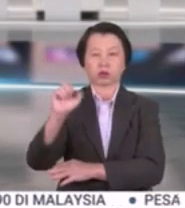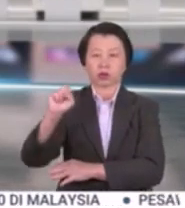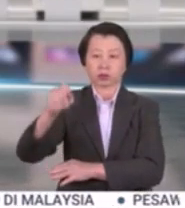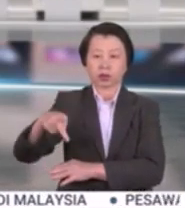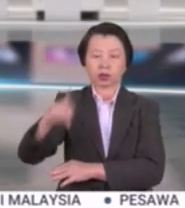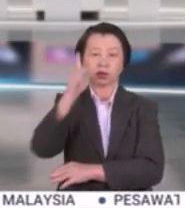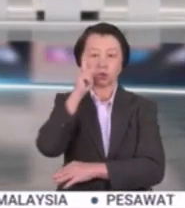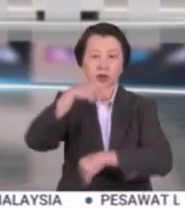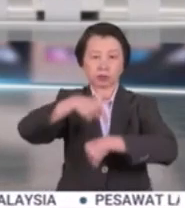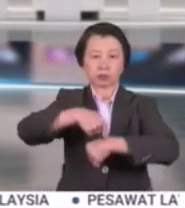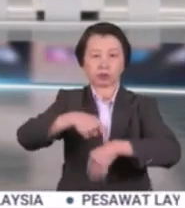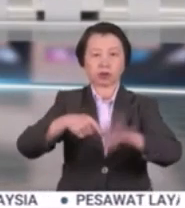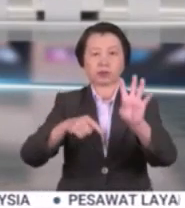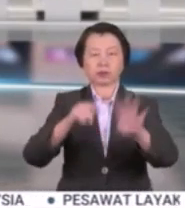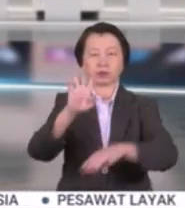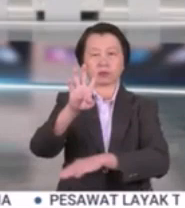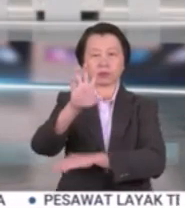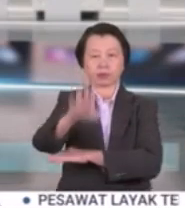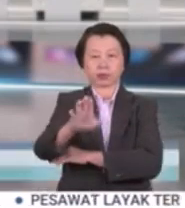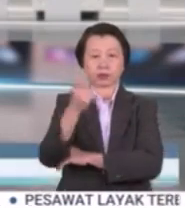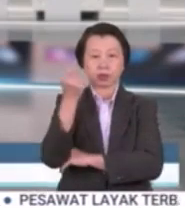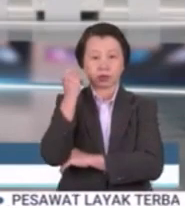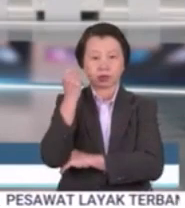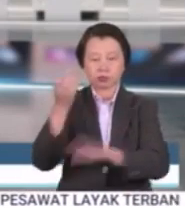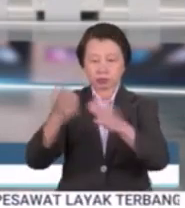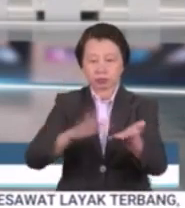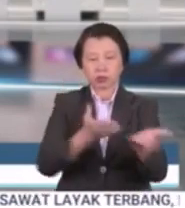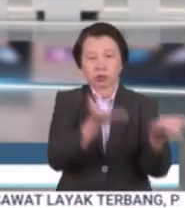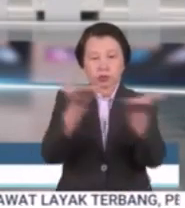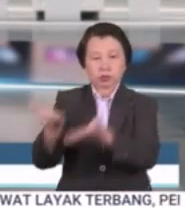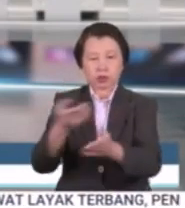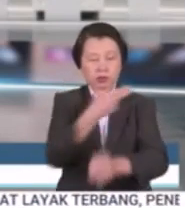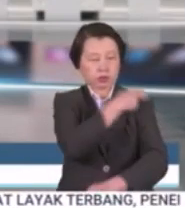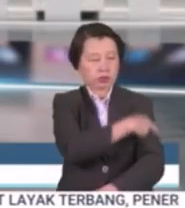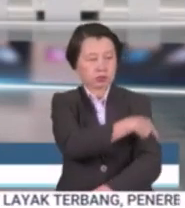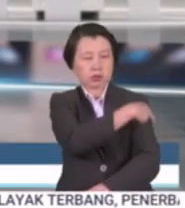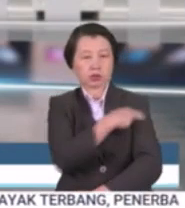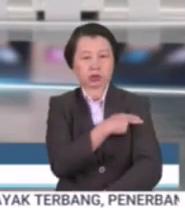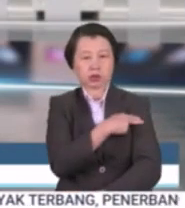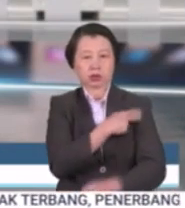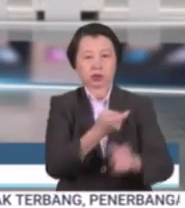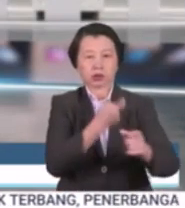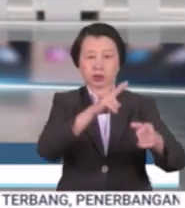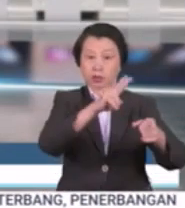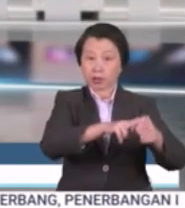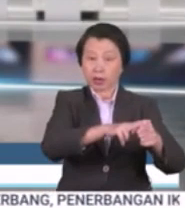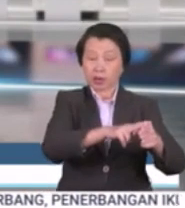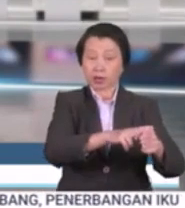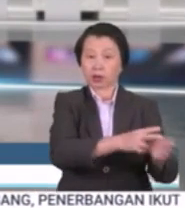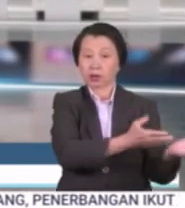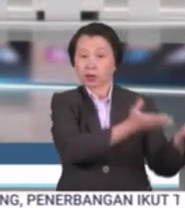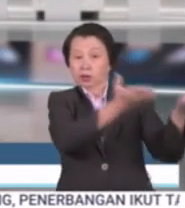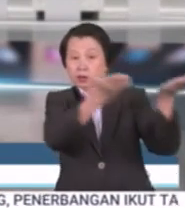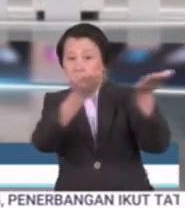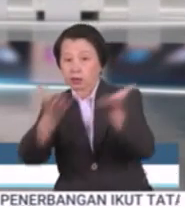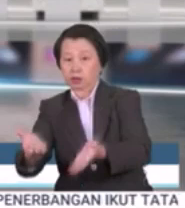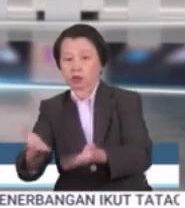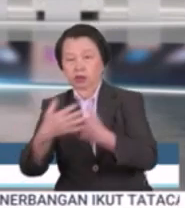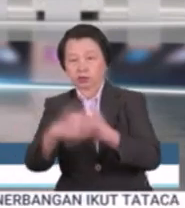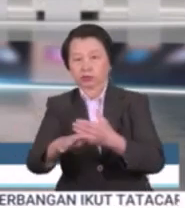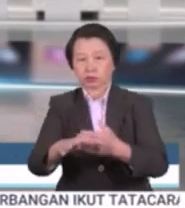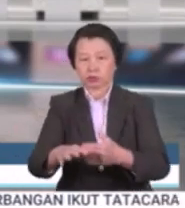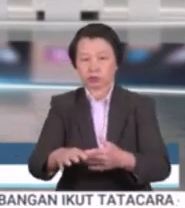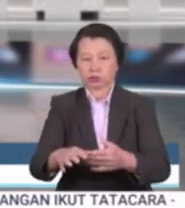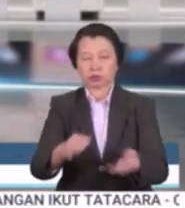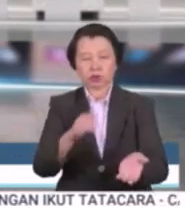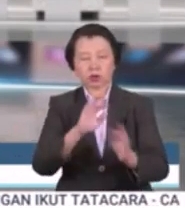Kedah kira-kira pukul 4 petang tadi jenazah dibawa dari Hospital Tengku ampuan Rahimah Klang htar setelah